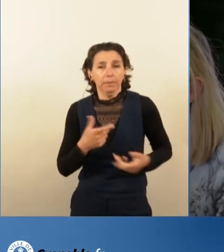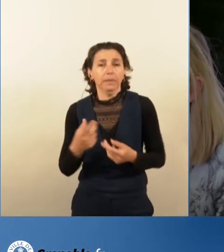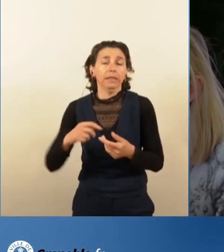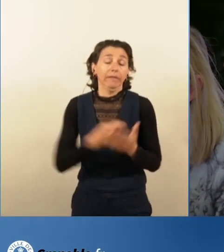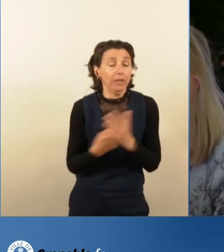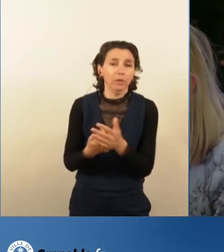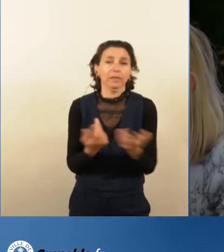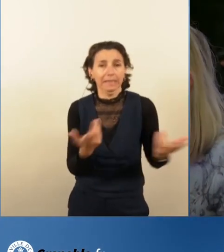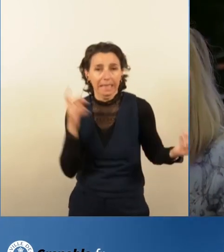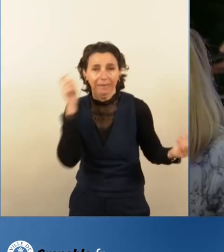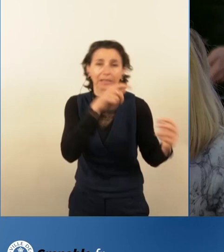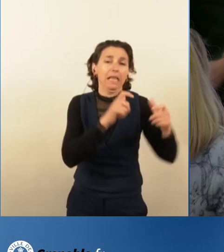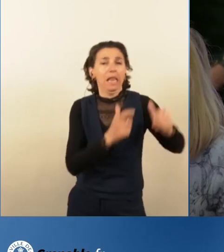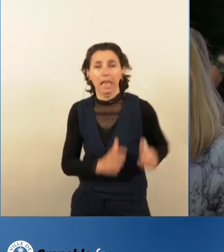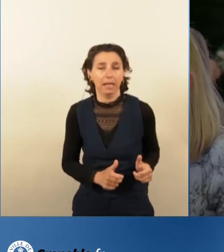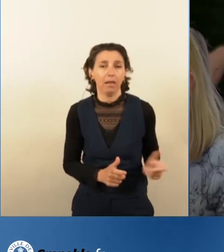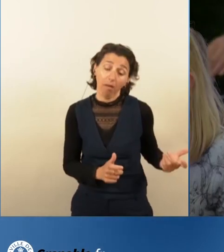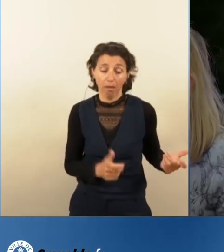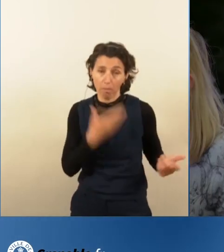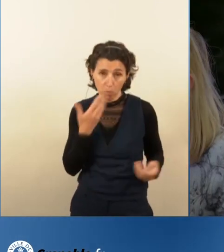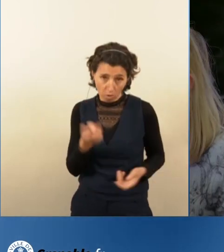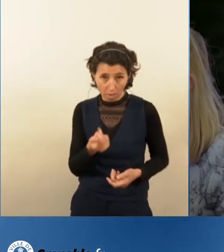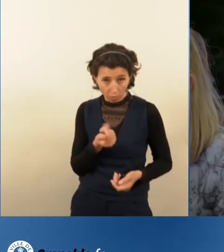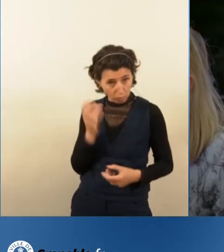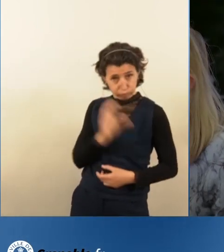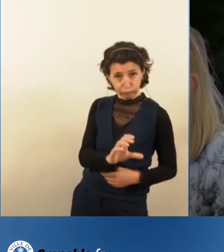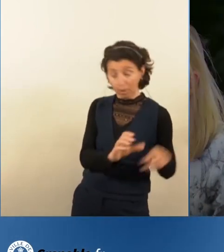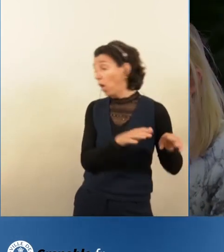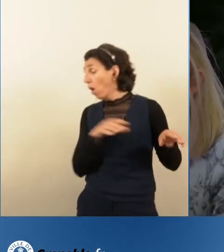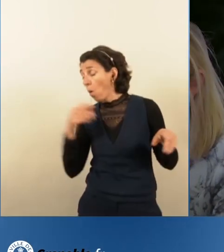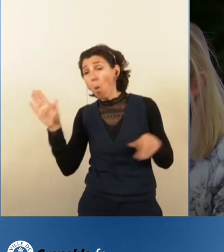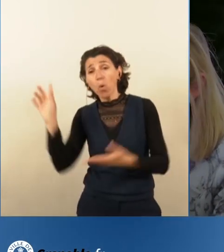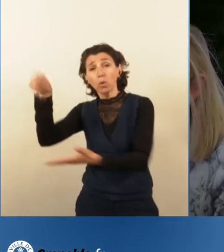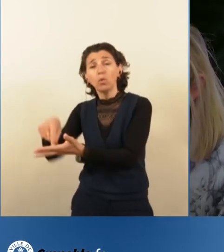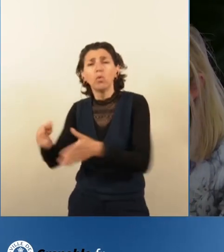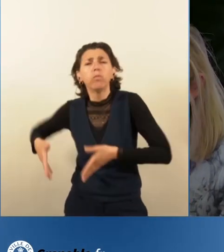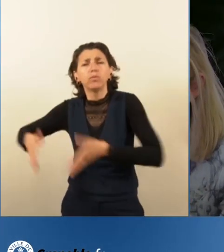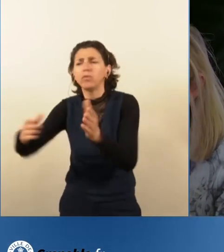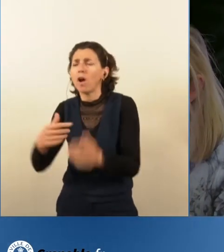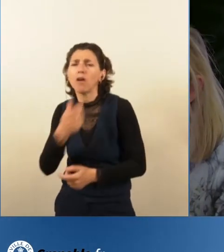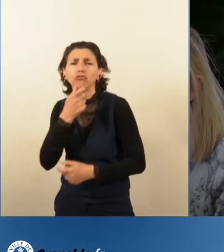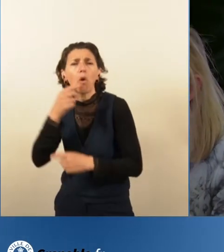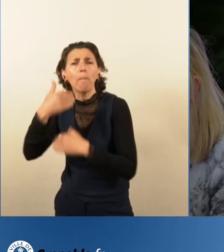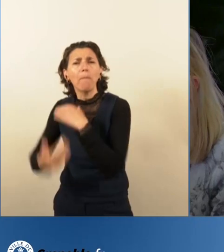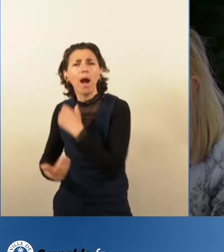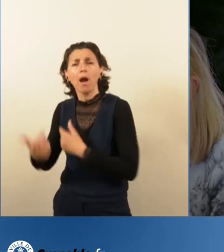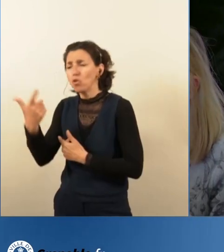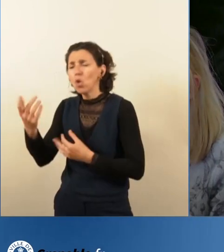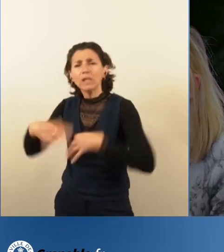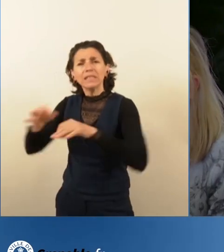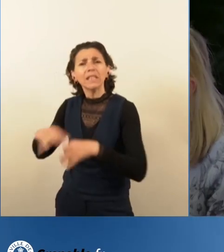plus opportun plutôt que d'investir de chaque côté du boulevard jean-pain de deux salles de délibération